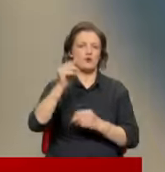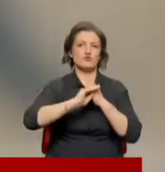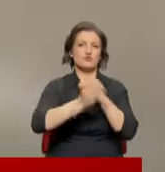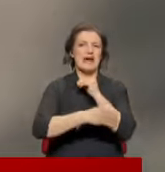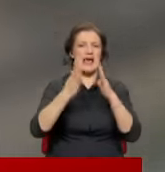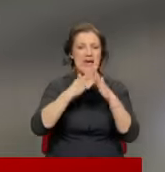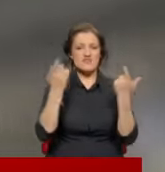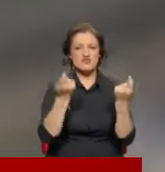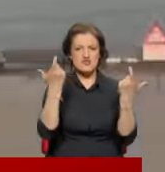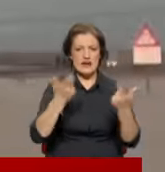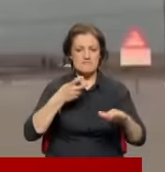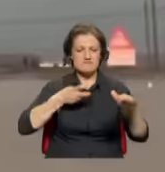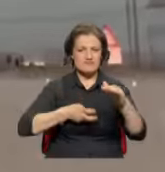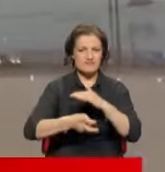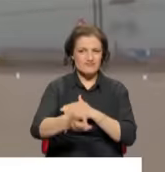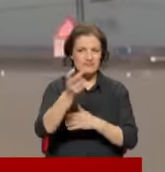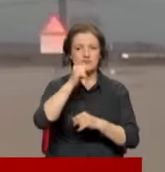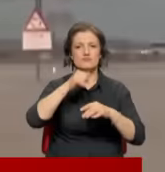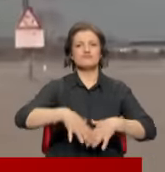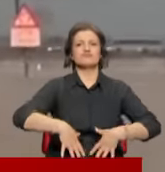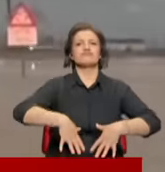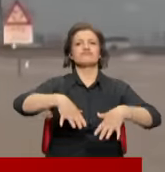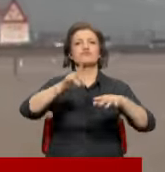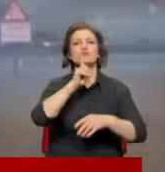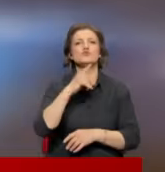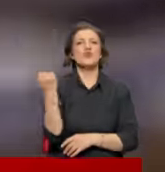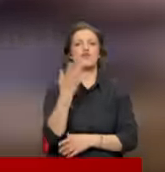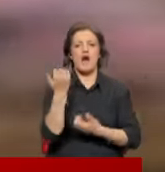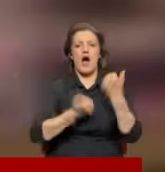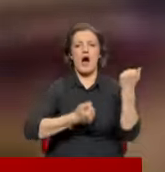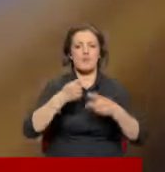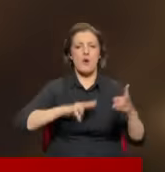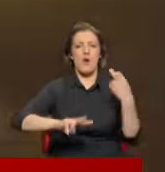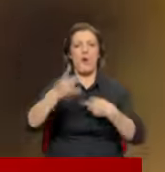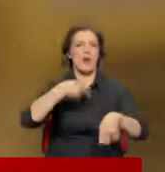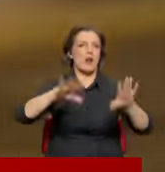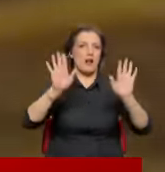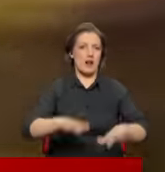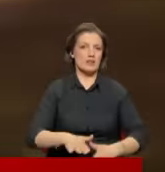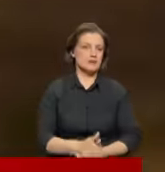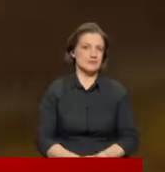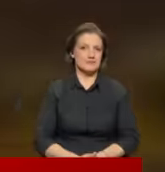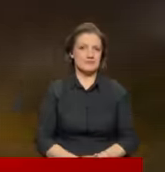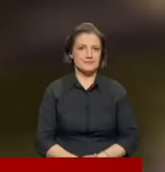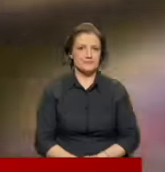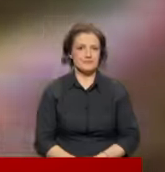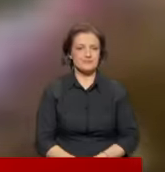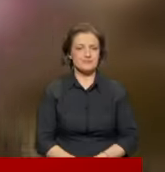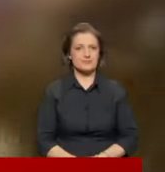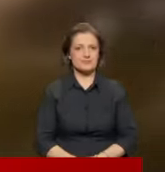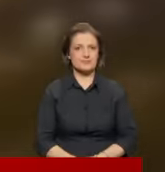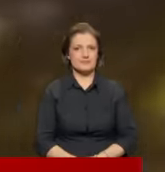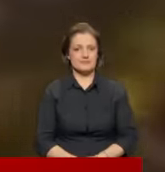iş yerlerini, metro istasyonlarını su bastı. Yüzlerce araç yolda kaldı.